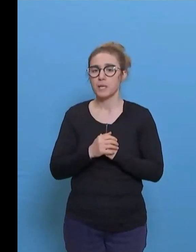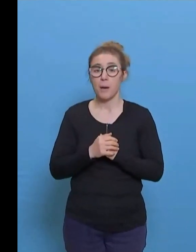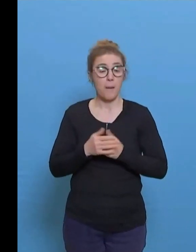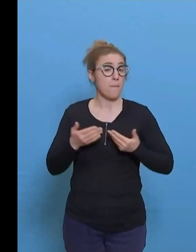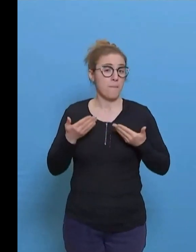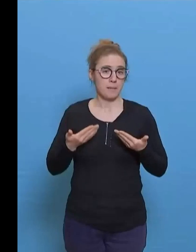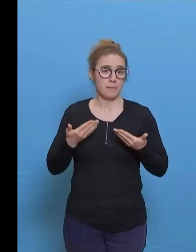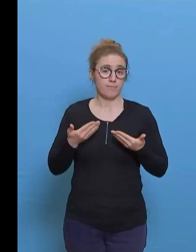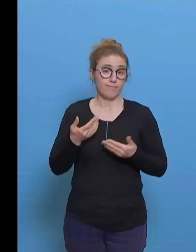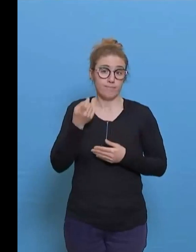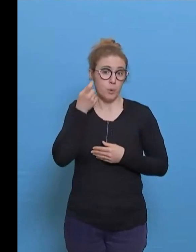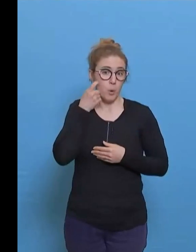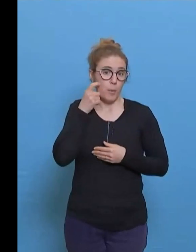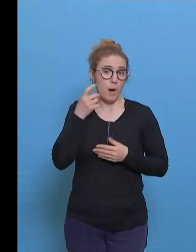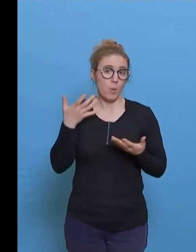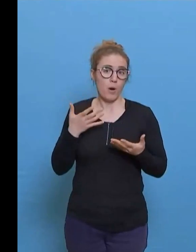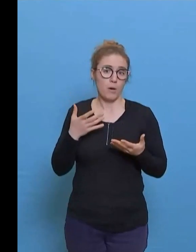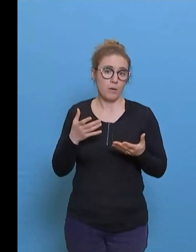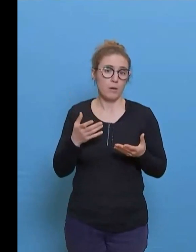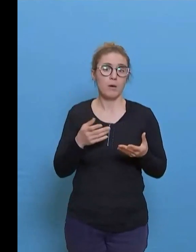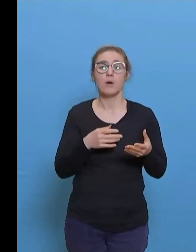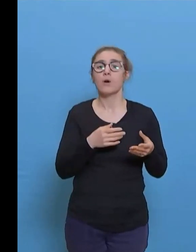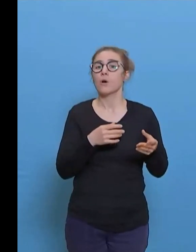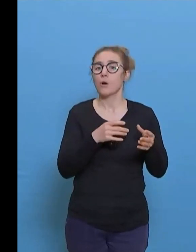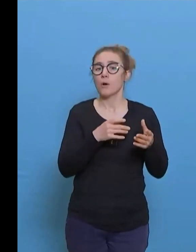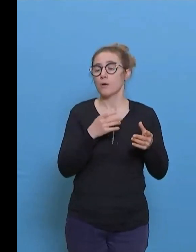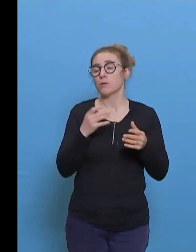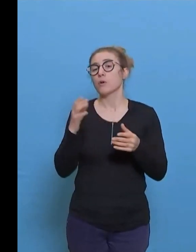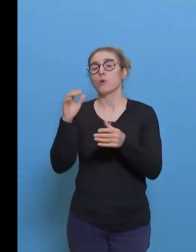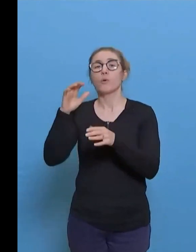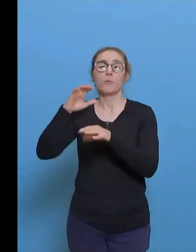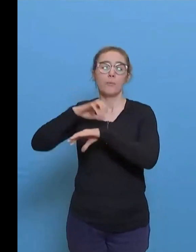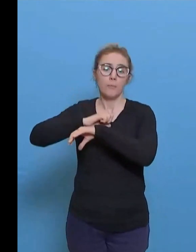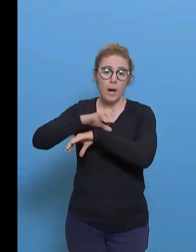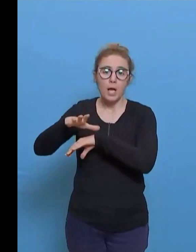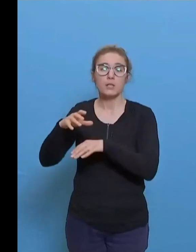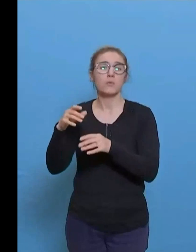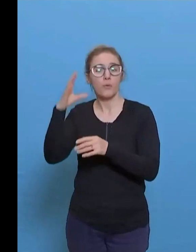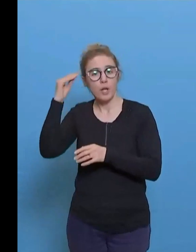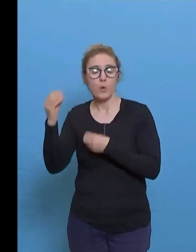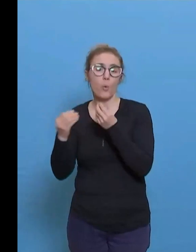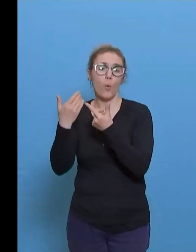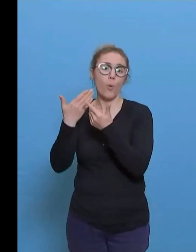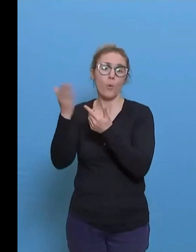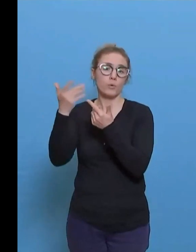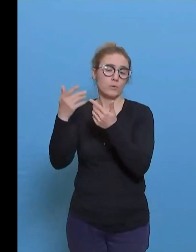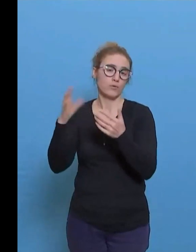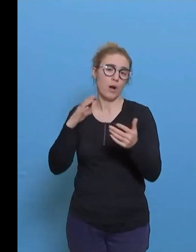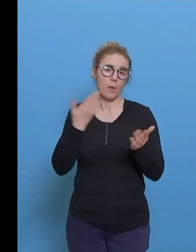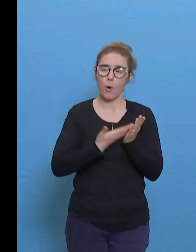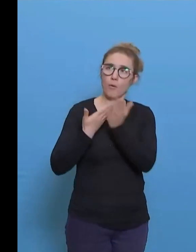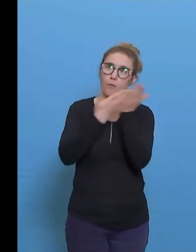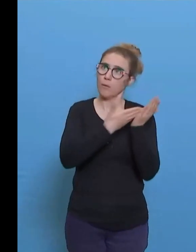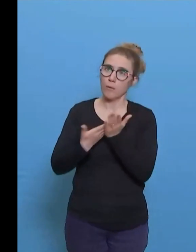constat qui commence à être documenté par la presse professionnelle et d'autres. Et ce constat est assez simple. Depuis